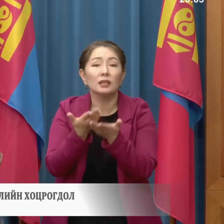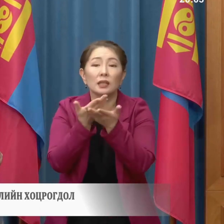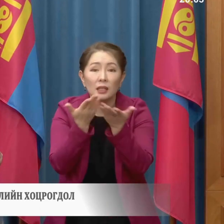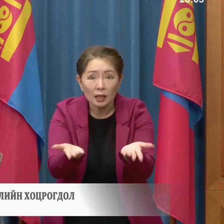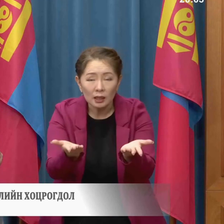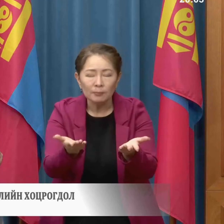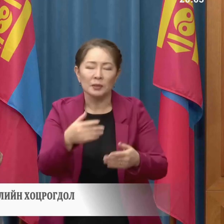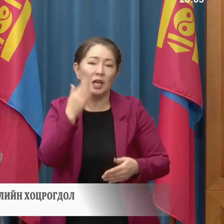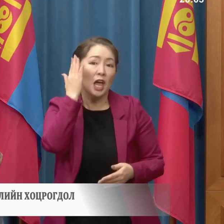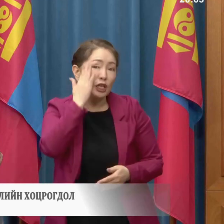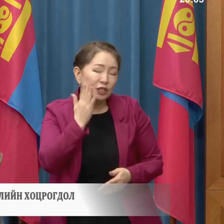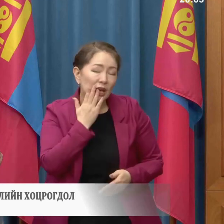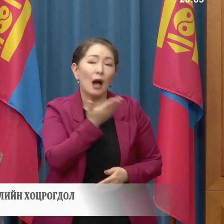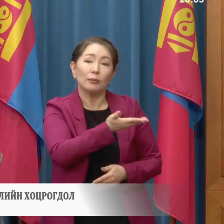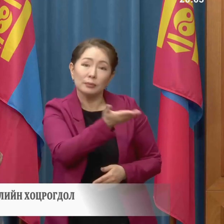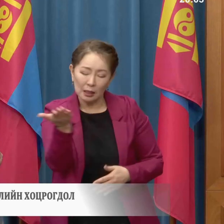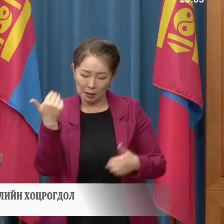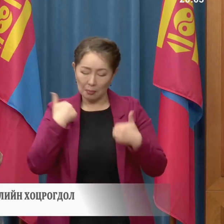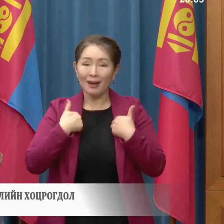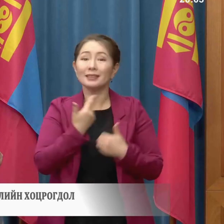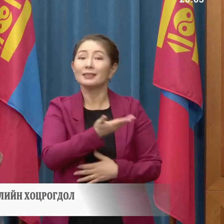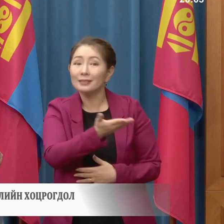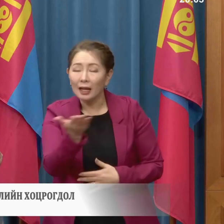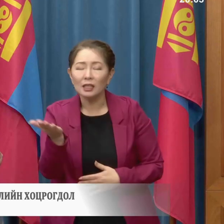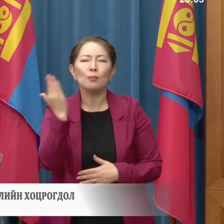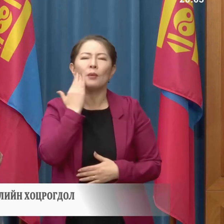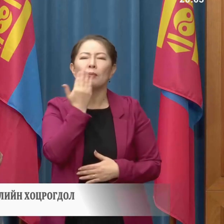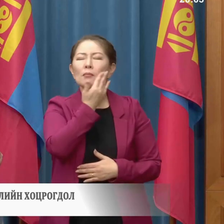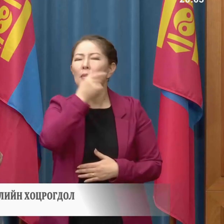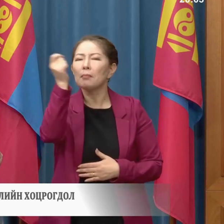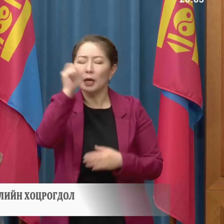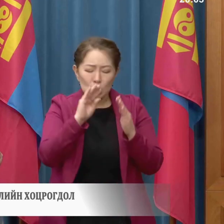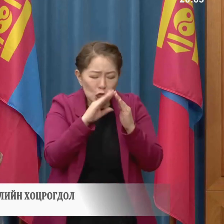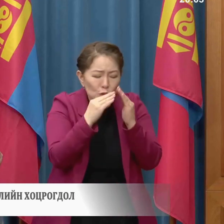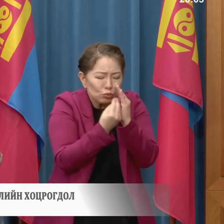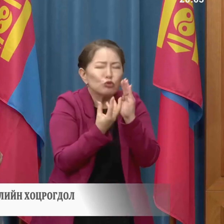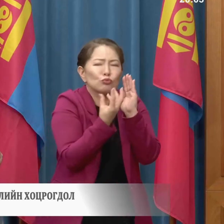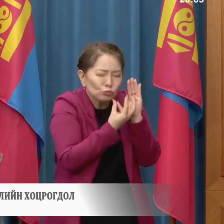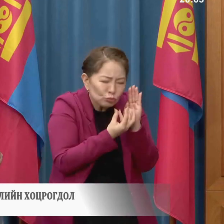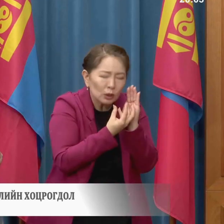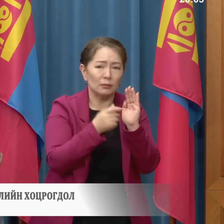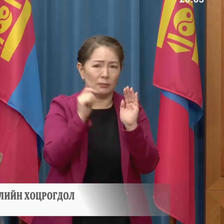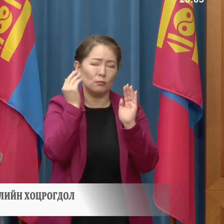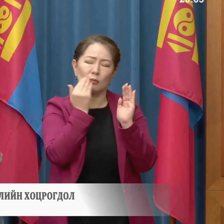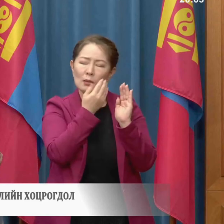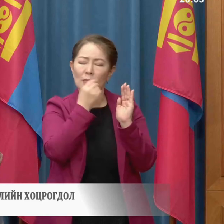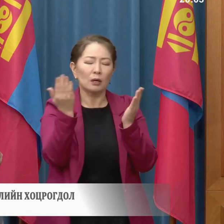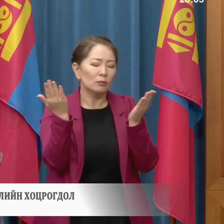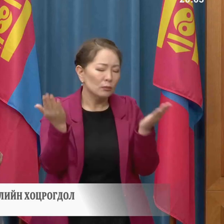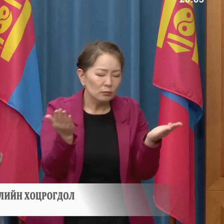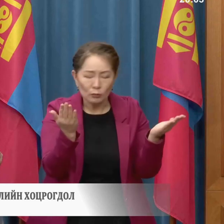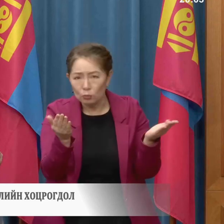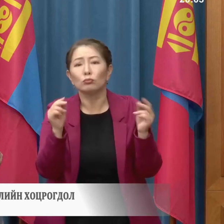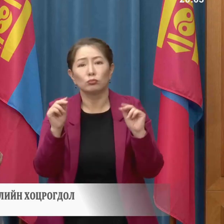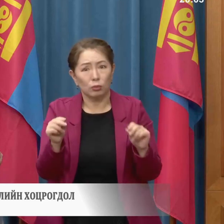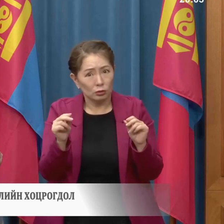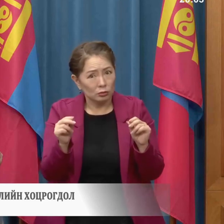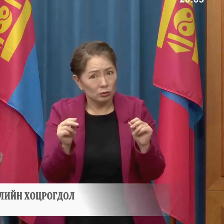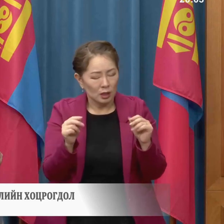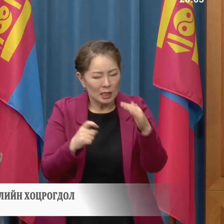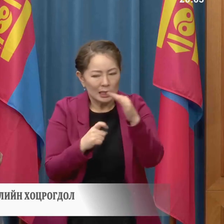ард иргэдээсээ эцэг эхчүүдээсээ сургууль хөгжүүлэгчдээсээ одоо энэ цагаан сарыг гэр бүлийнхаа орчинд хөл хязгаарт хөл аль болохоор хөл